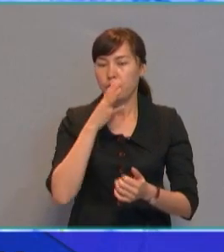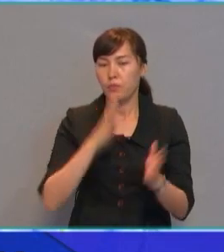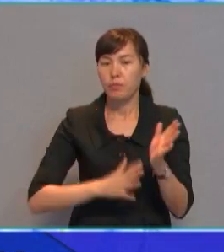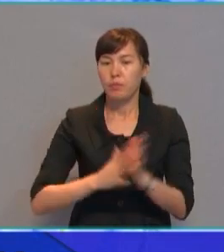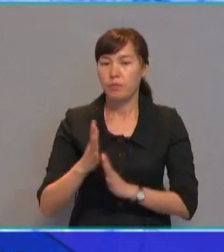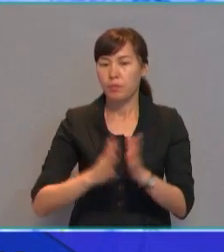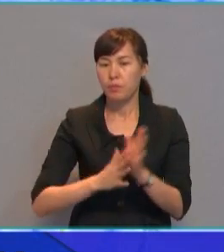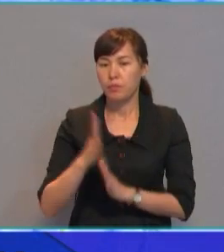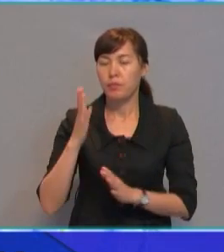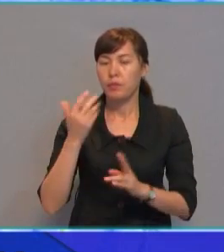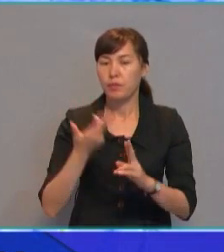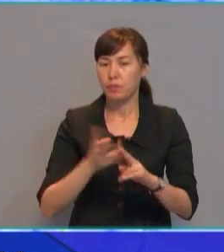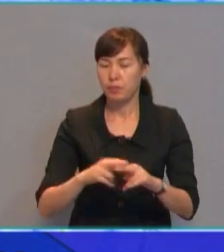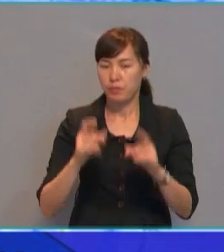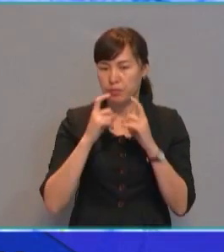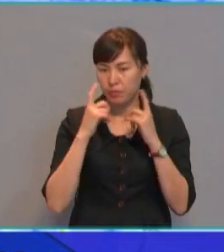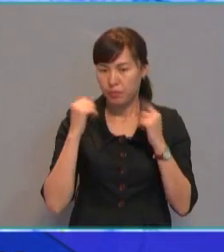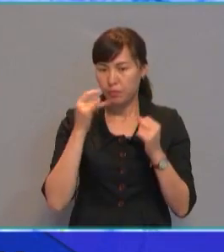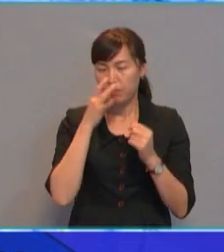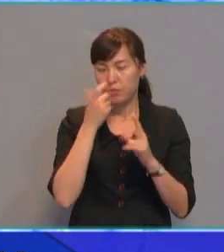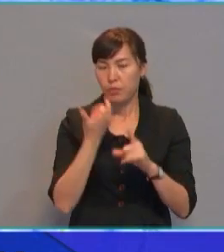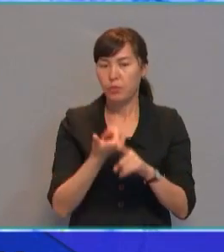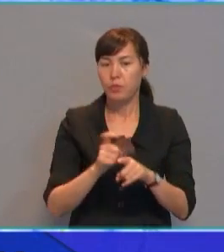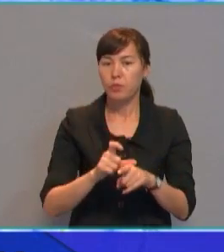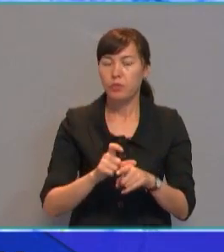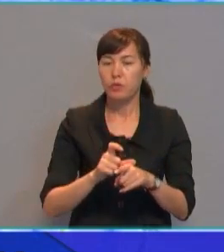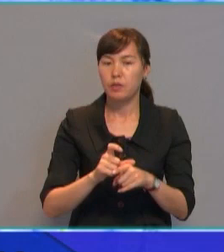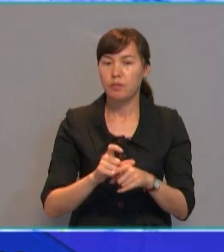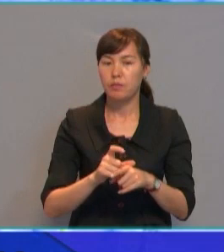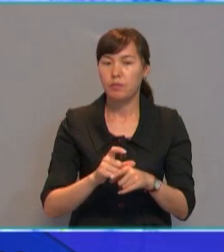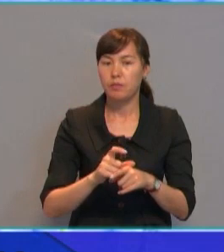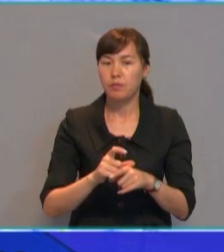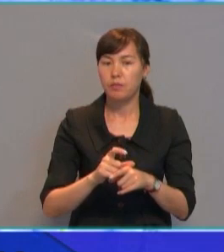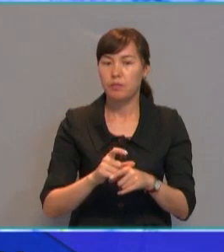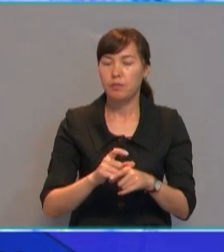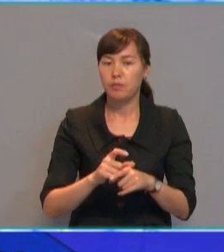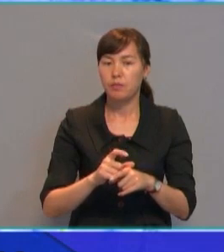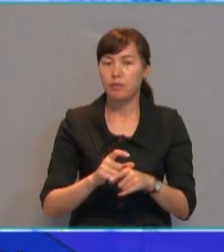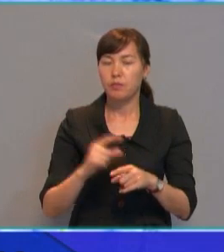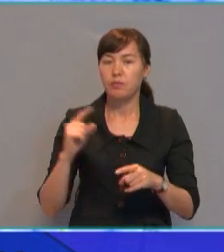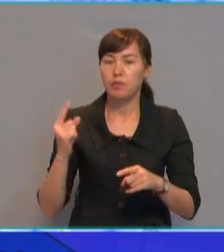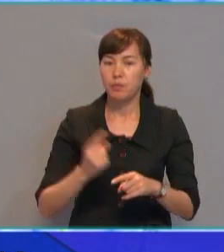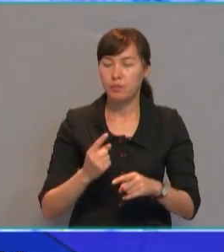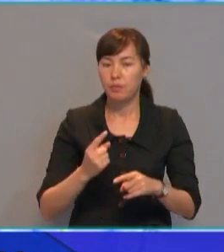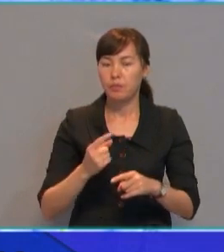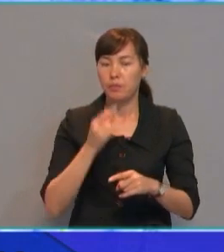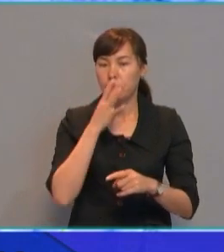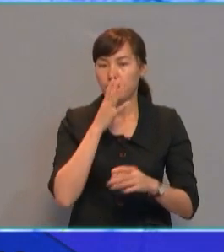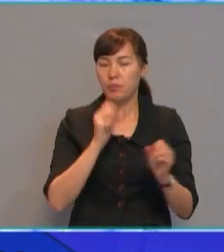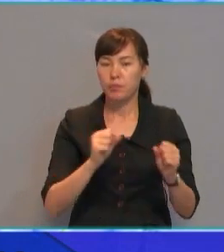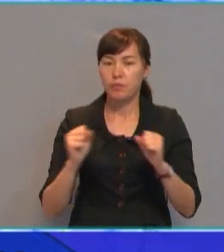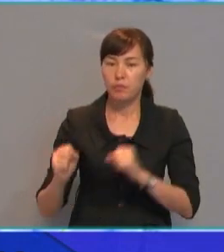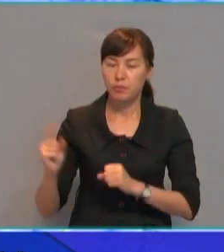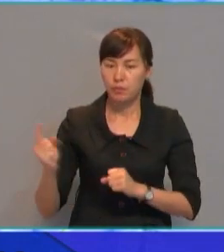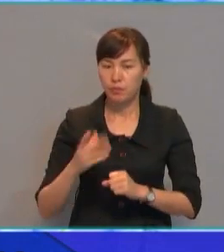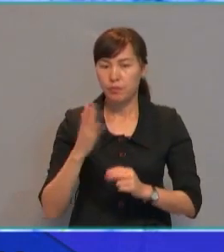өсіп жатыр. Сондықтан бұл бетперделік режим өте сондай бір ең алғашқы шептегі қорғаныстардың